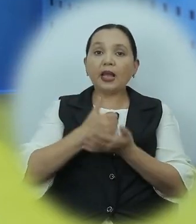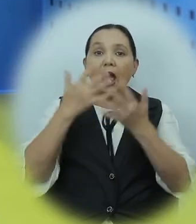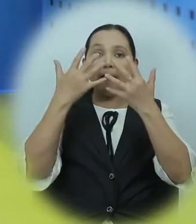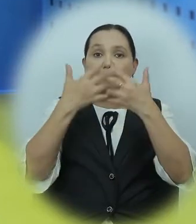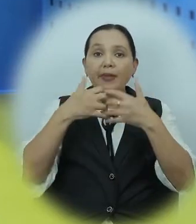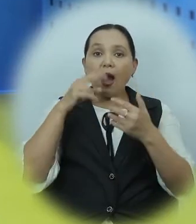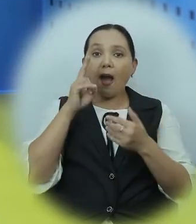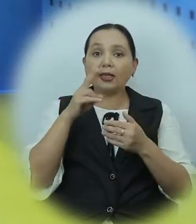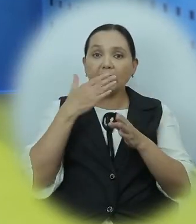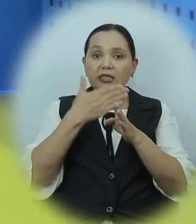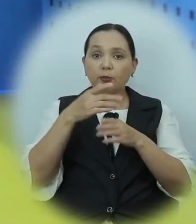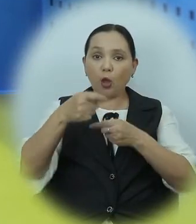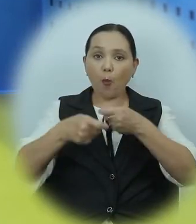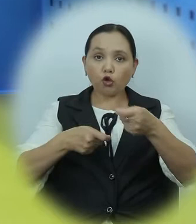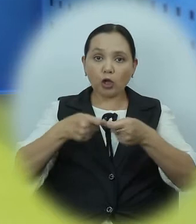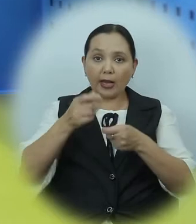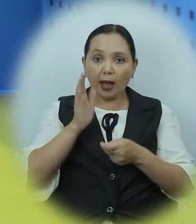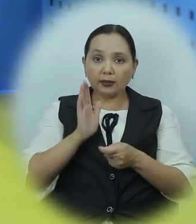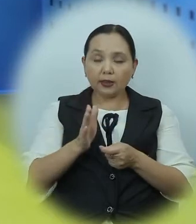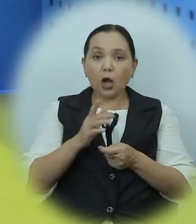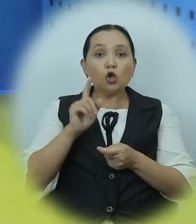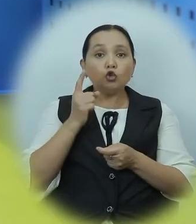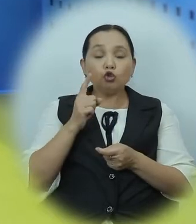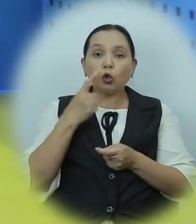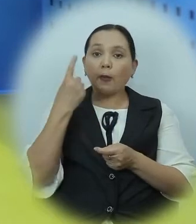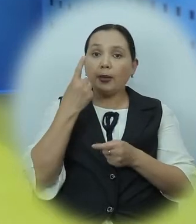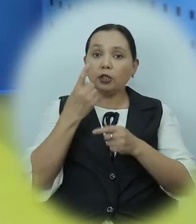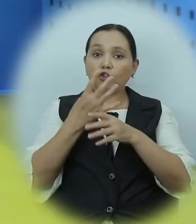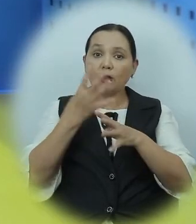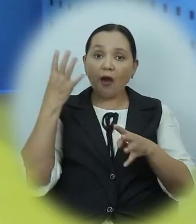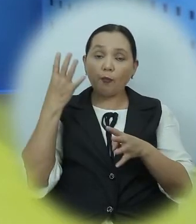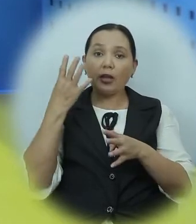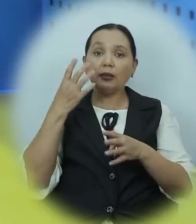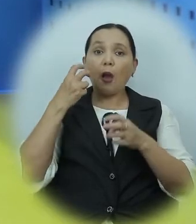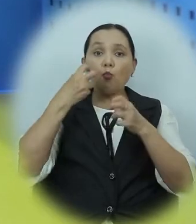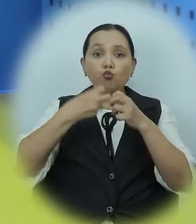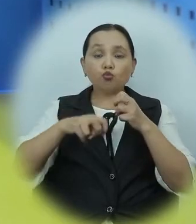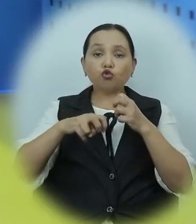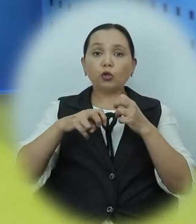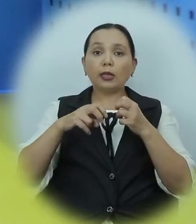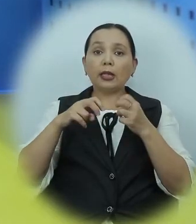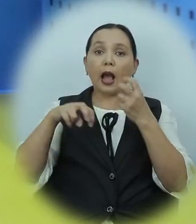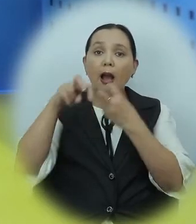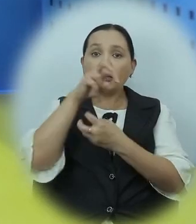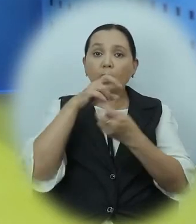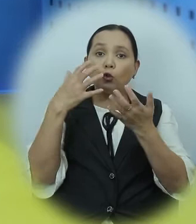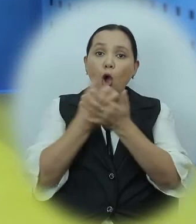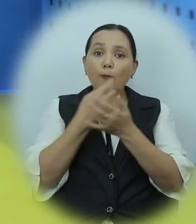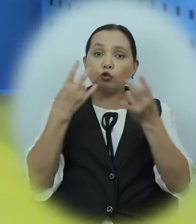mexanik qismini boshqaradi. Shuning uchun birinchi navbatda buzuqning nuqsonini aniqlab topish uchun